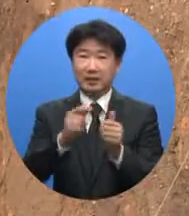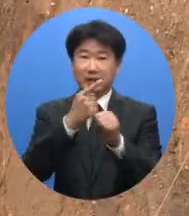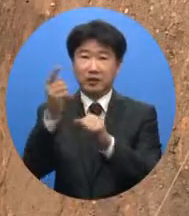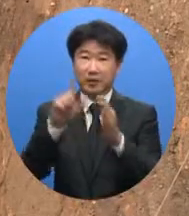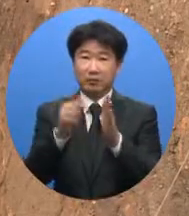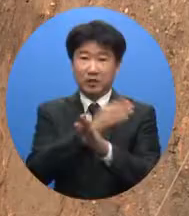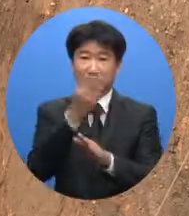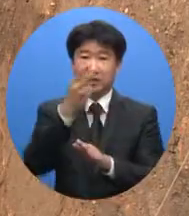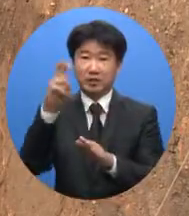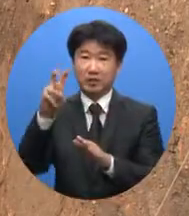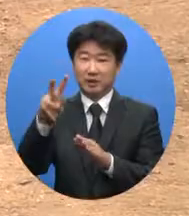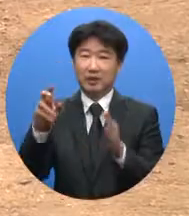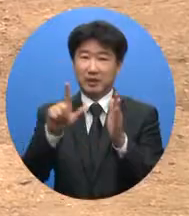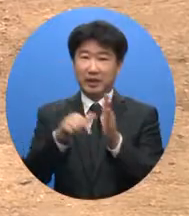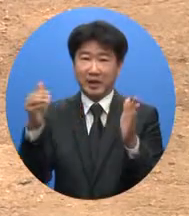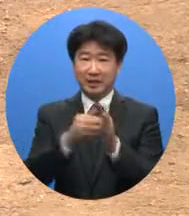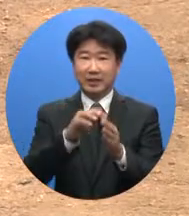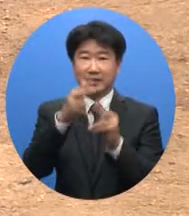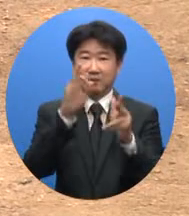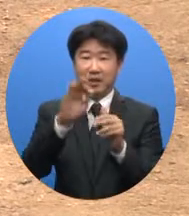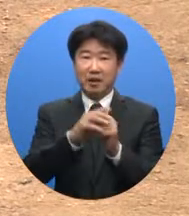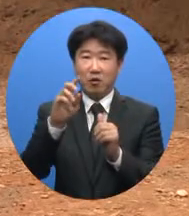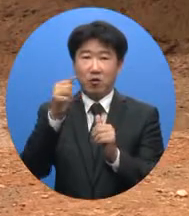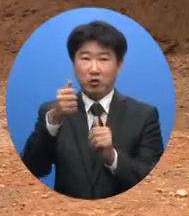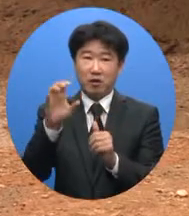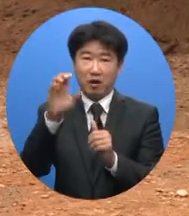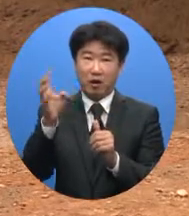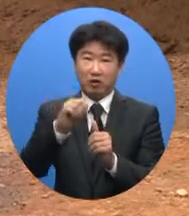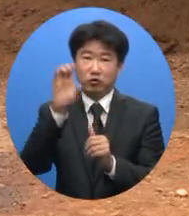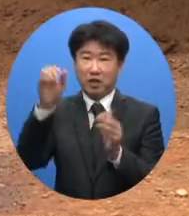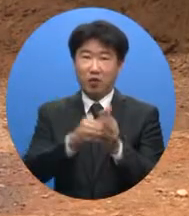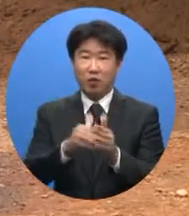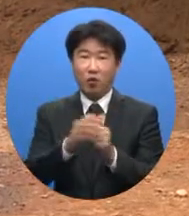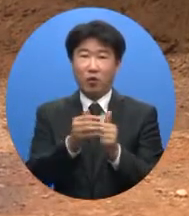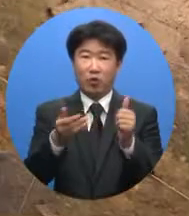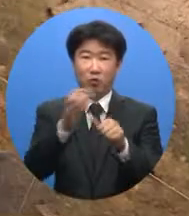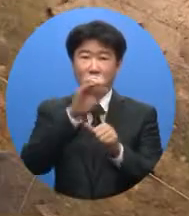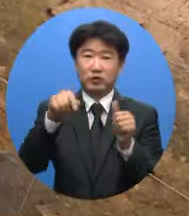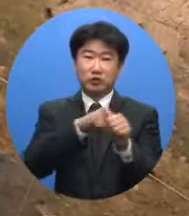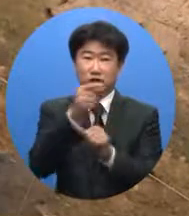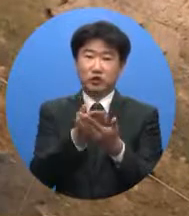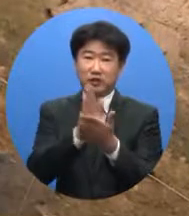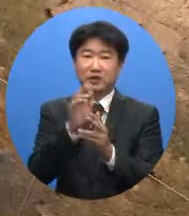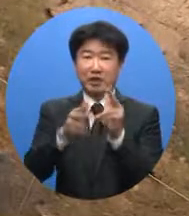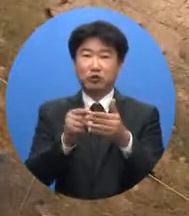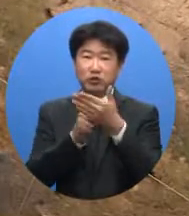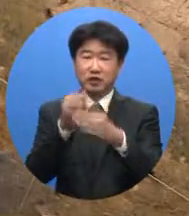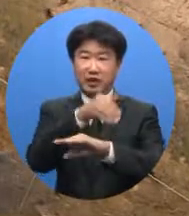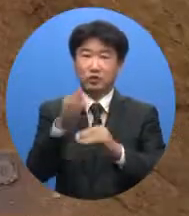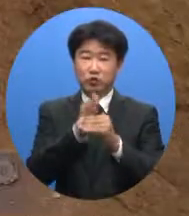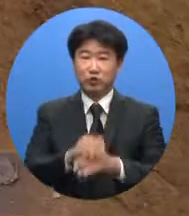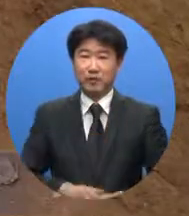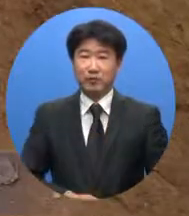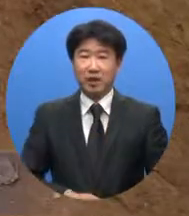내년부터 2022년까지 사업비 150억 원에 들여 고분군 일대를 전면 정비하는 사업을 추진하기로 했습니다. 또